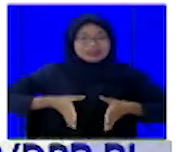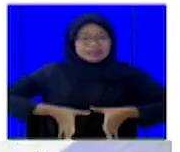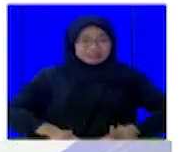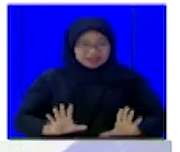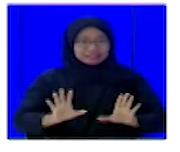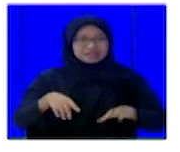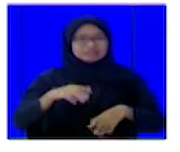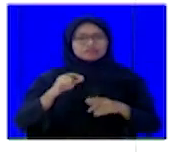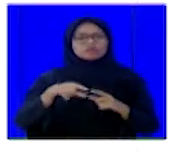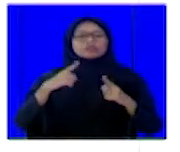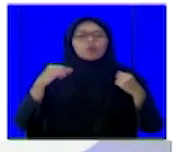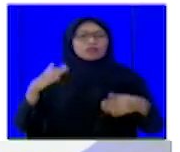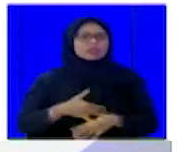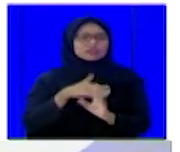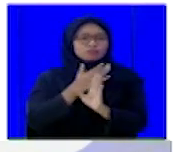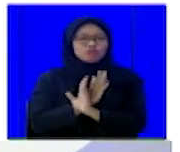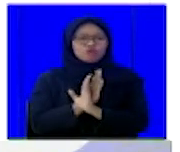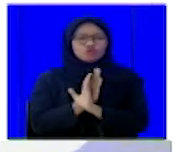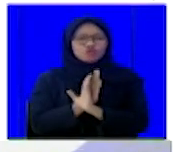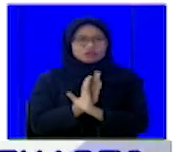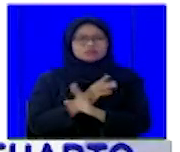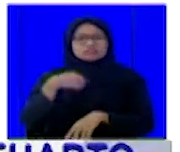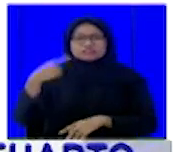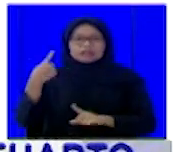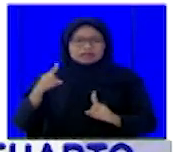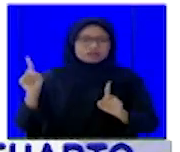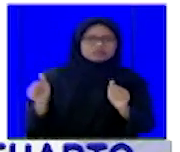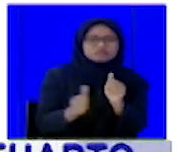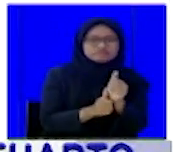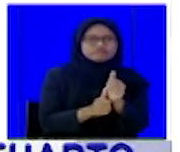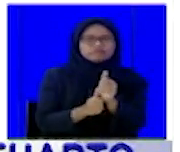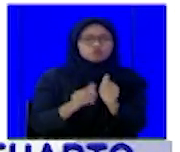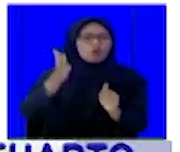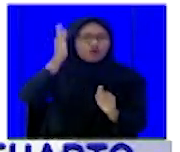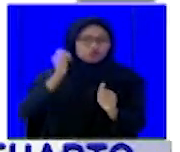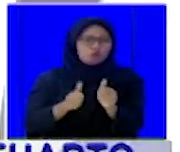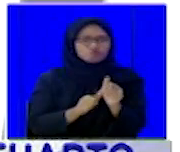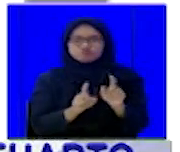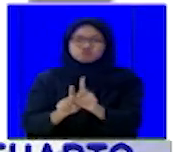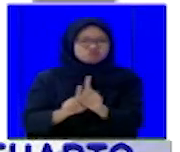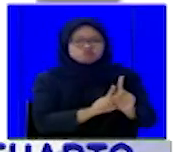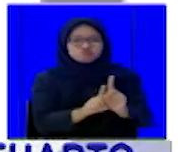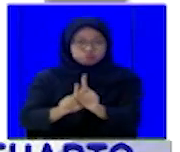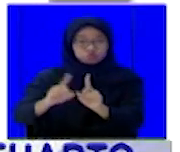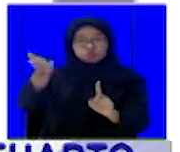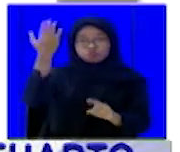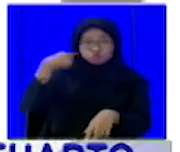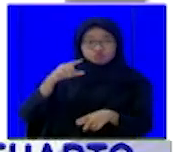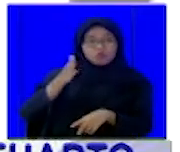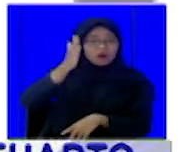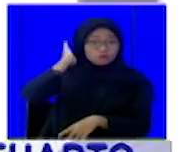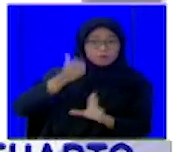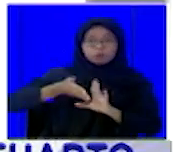penerangan Harmoko dikenal sebagai tangan kanan Soeharto namun dia juga menyarankan Soeharto mundur dari jabatan presiden Pak 18.mei